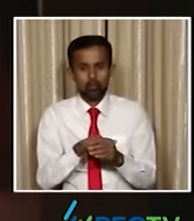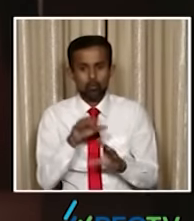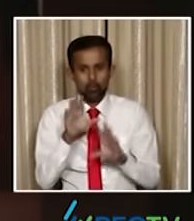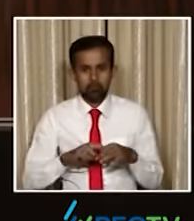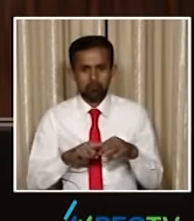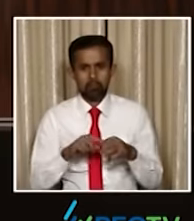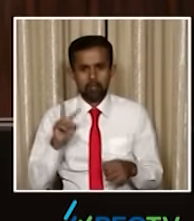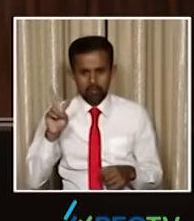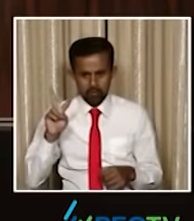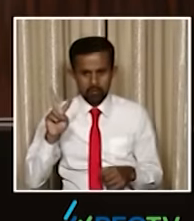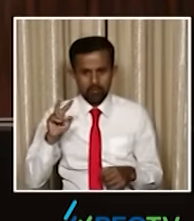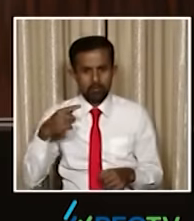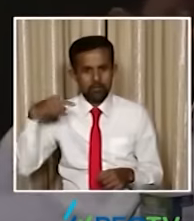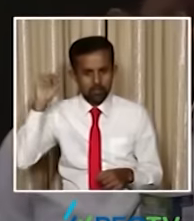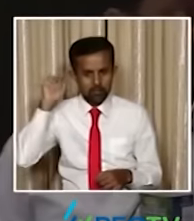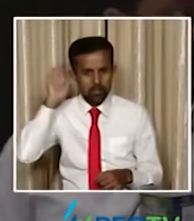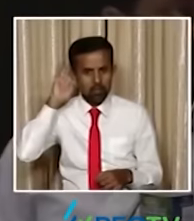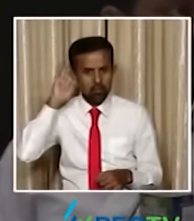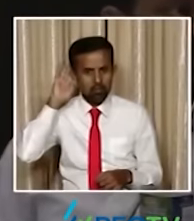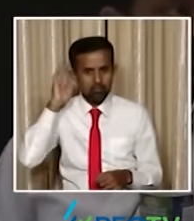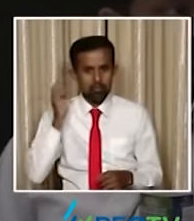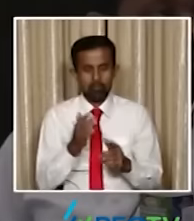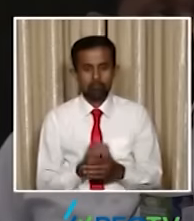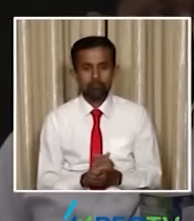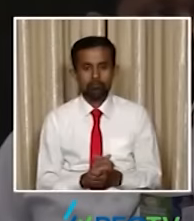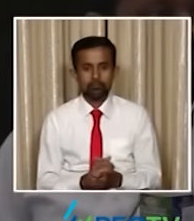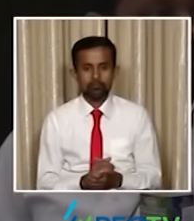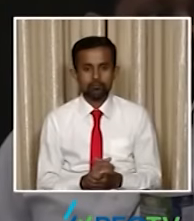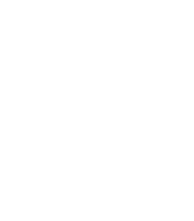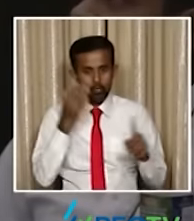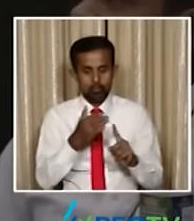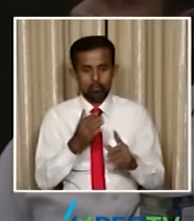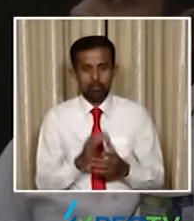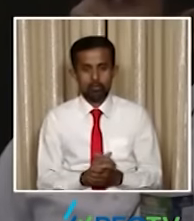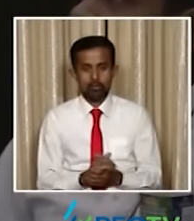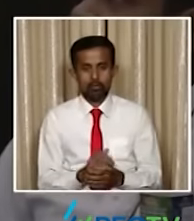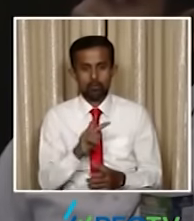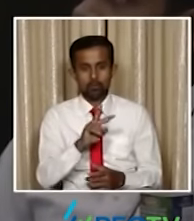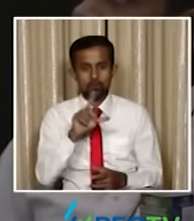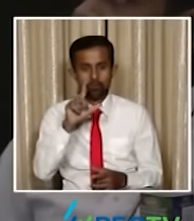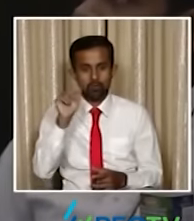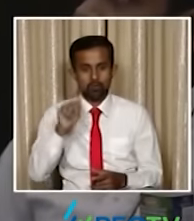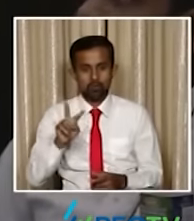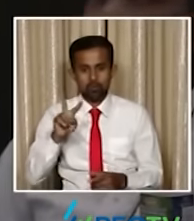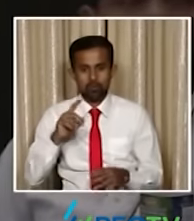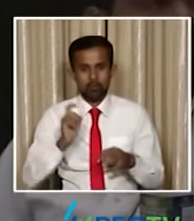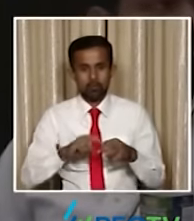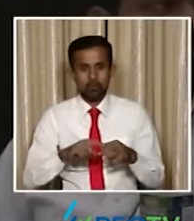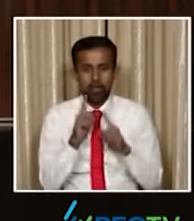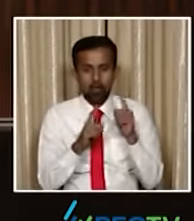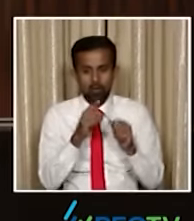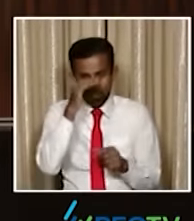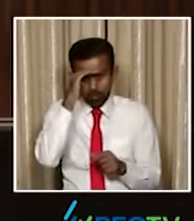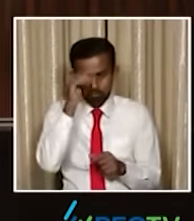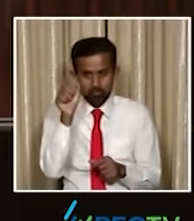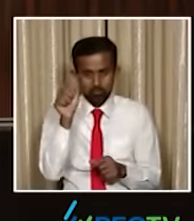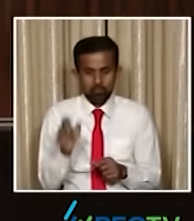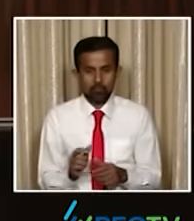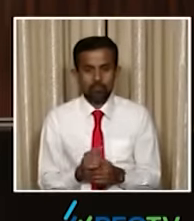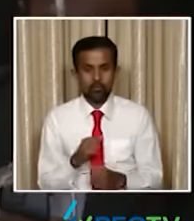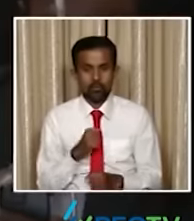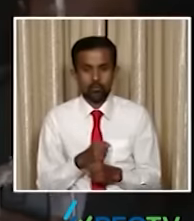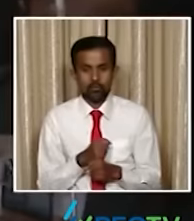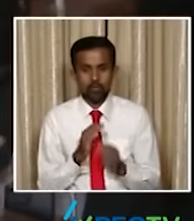තොරතුරු වාර්තා වෙනවා. ඉස්සෙල්ලත් එකක් ඇහුවා මොනවද ක්‍රිකට් සම්බන්ධව. ඒකට මට අයිති නෑ. 27 දෙක යටතේ ප්‍රශ්න දෙකක් අහන්න පුළුවන්. සම්බන්ධ කියලා.